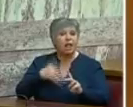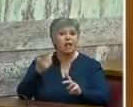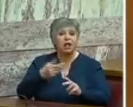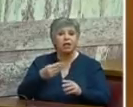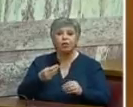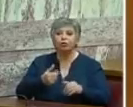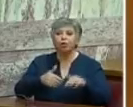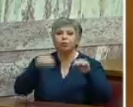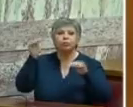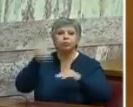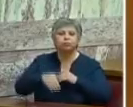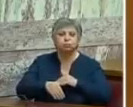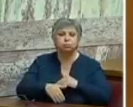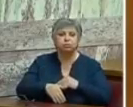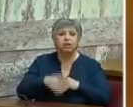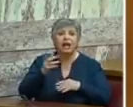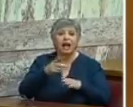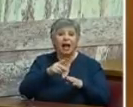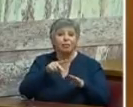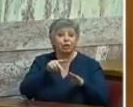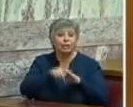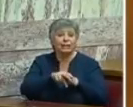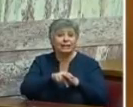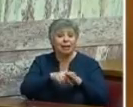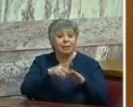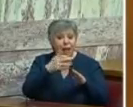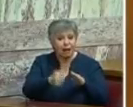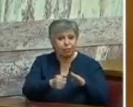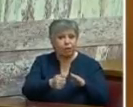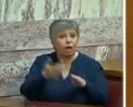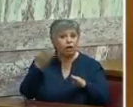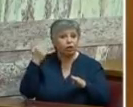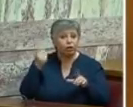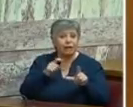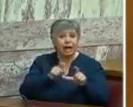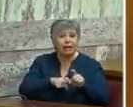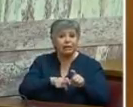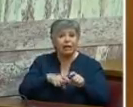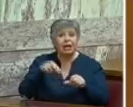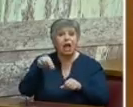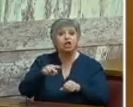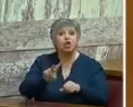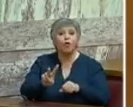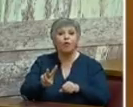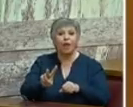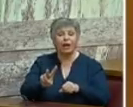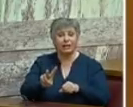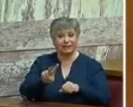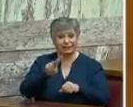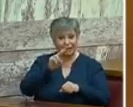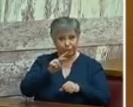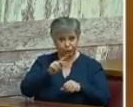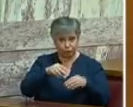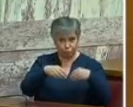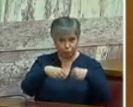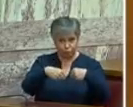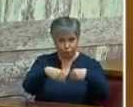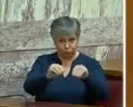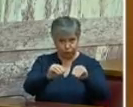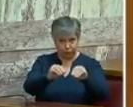ταμείο τους. Και η Νοβάρτης το 13, ό,τι πούλησε, εισέπραξε. Αυτό